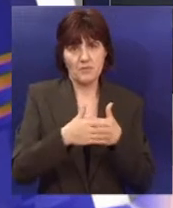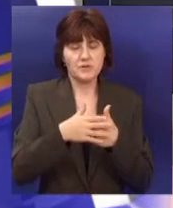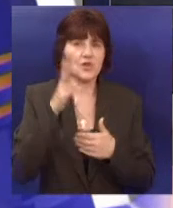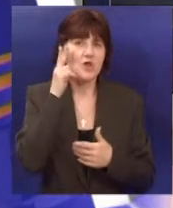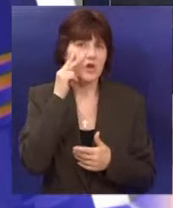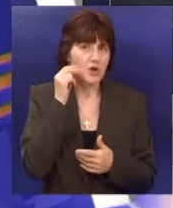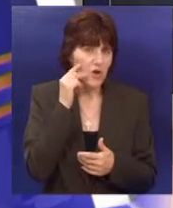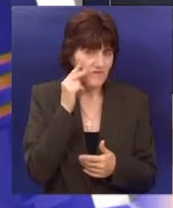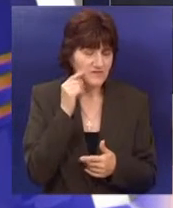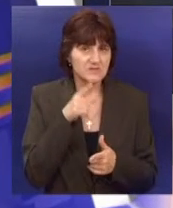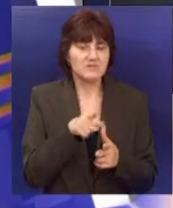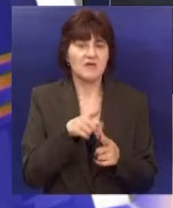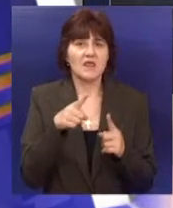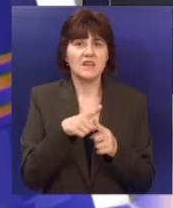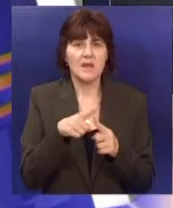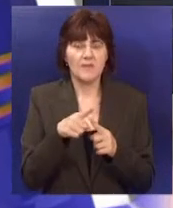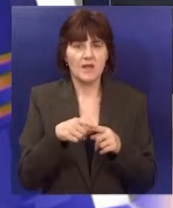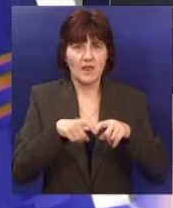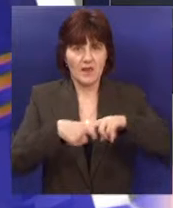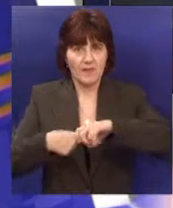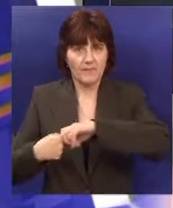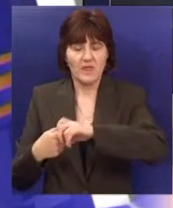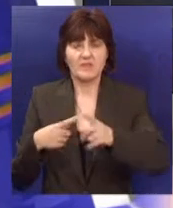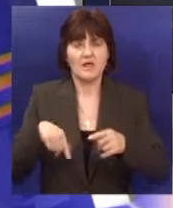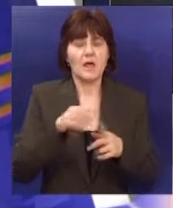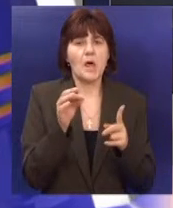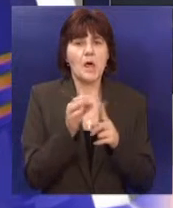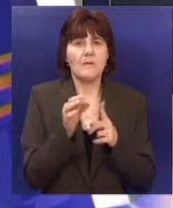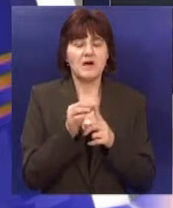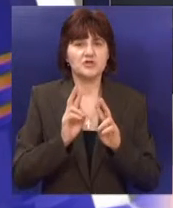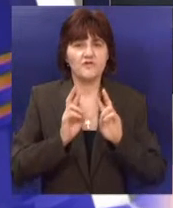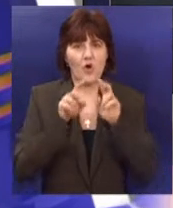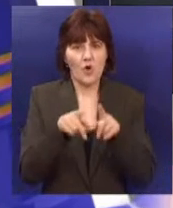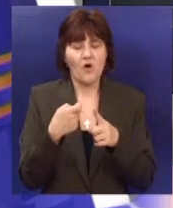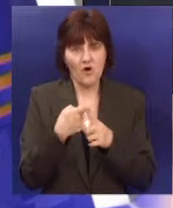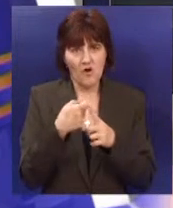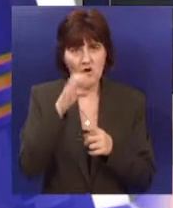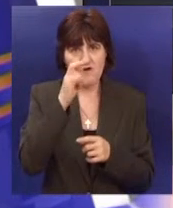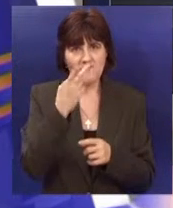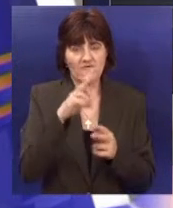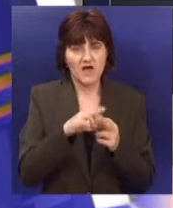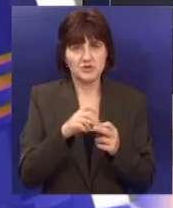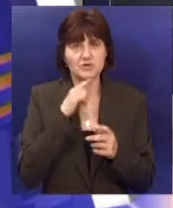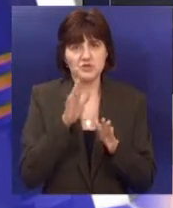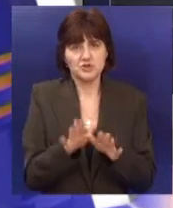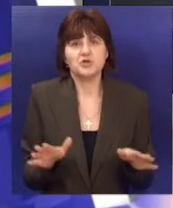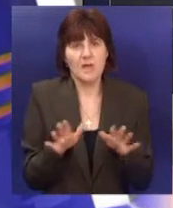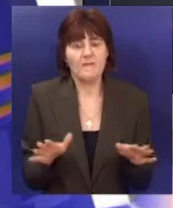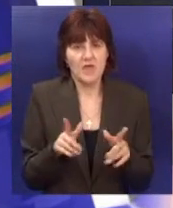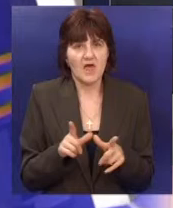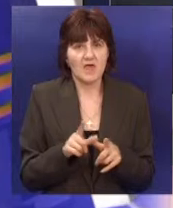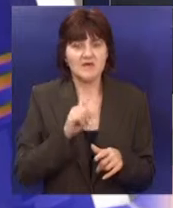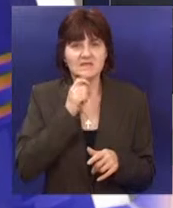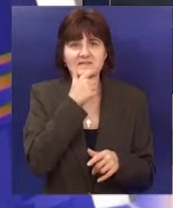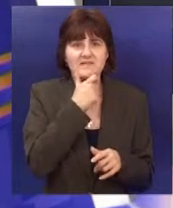Sad kod Rimski Šančeva, Novi Sad Temerin na Temerinskoj petlji, Pančevo Kovačica, mostovi kod Titela i Žablja i